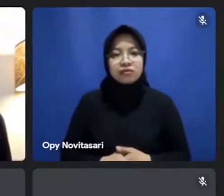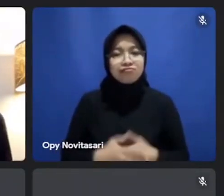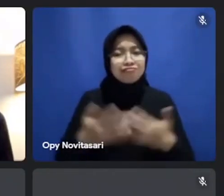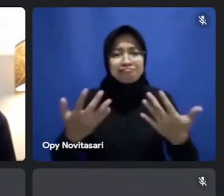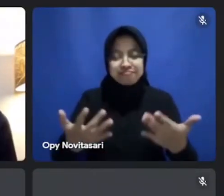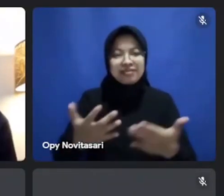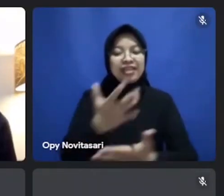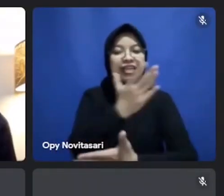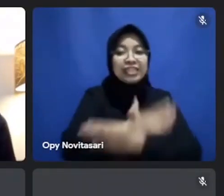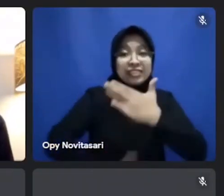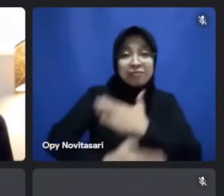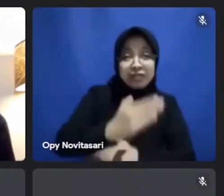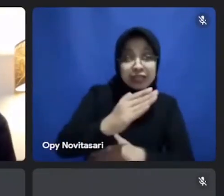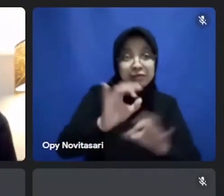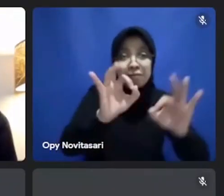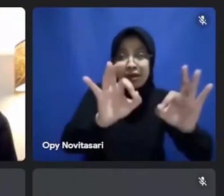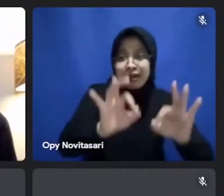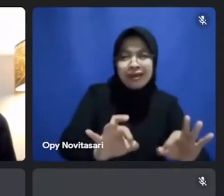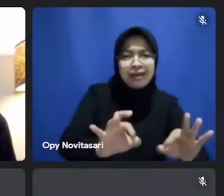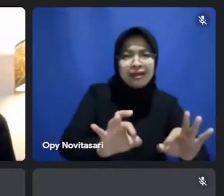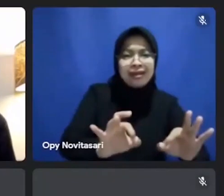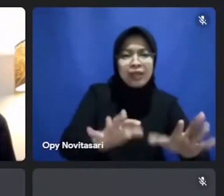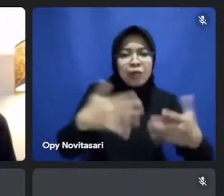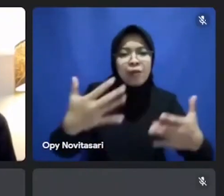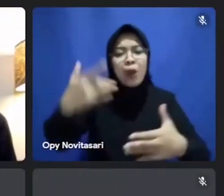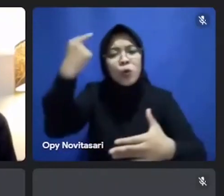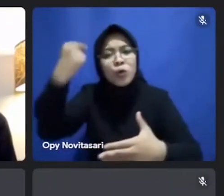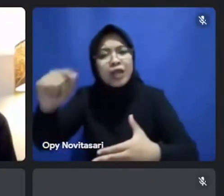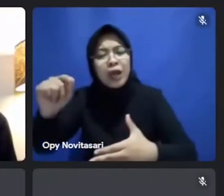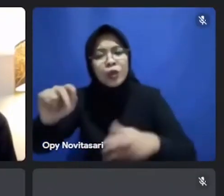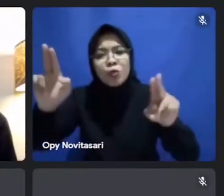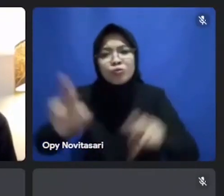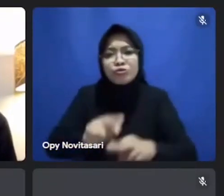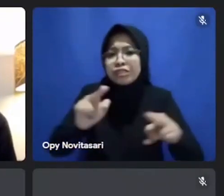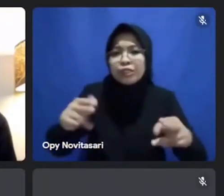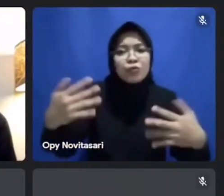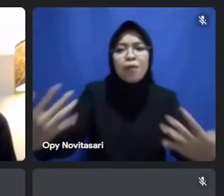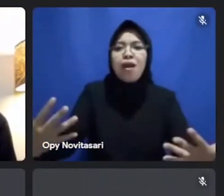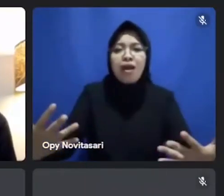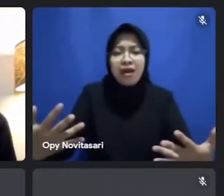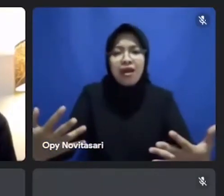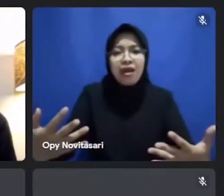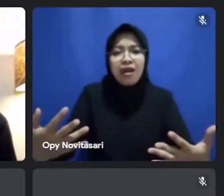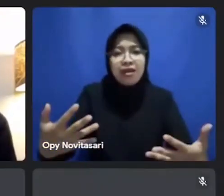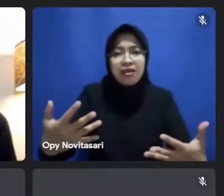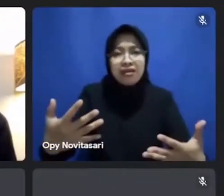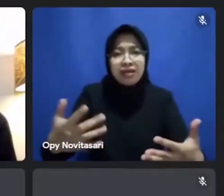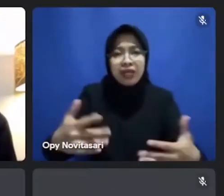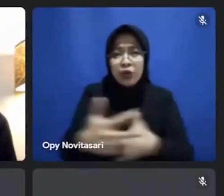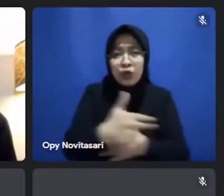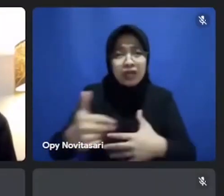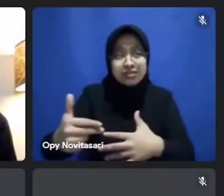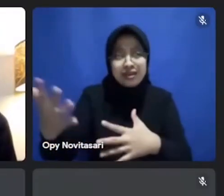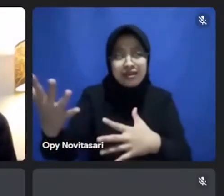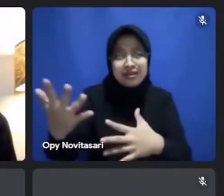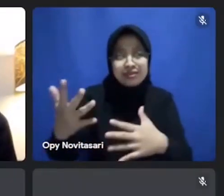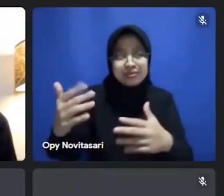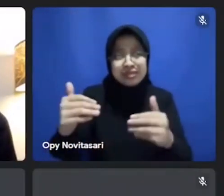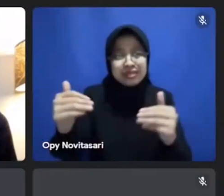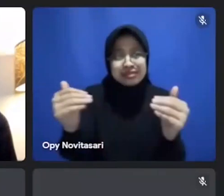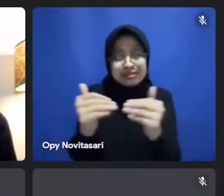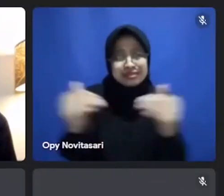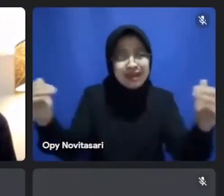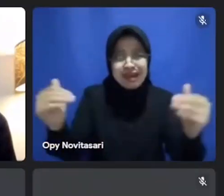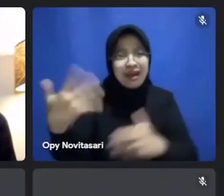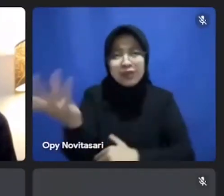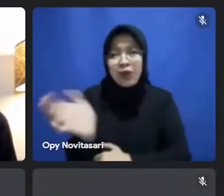disabilitas apa dalam kasus pendidikan misalkan atau perkuliahan di kasus musik misalnya mas gitu Itu udah cukup apa eh terlihat